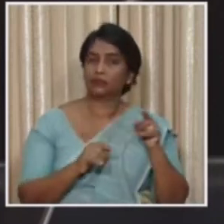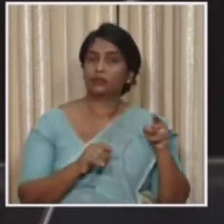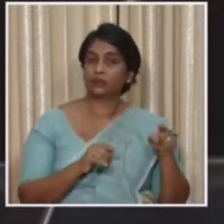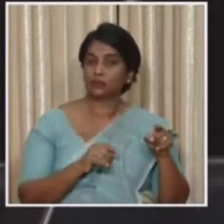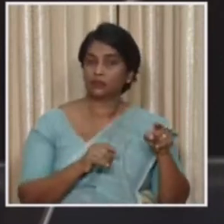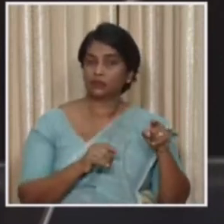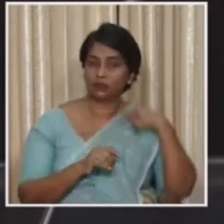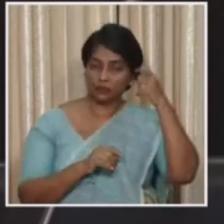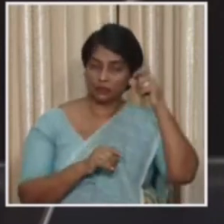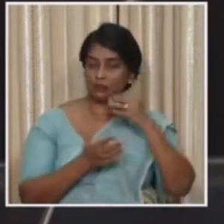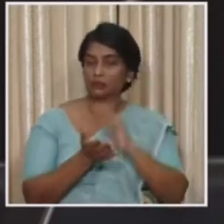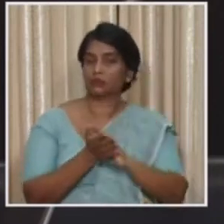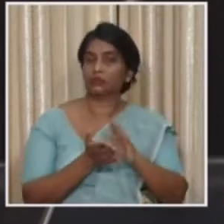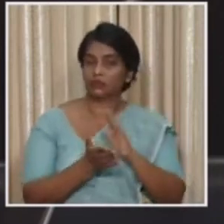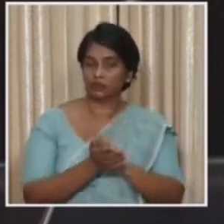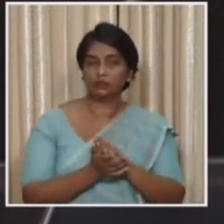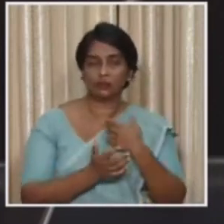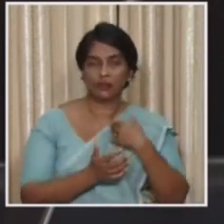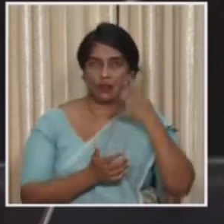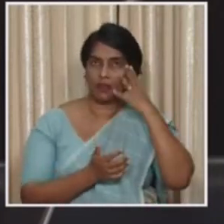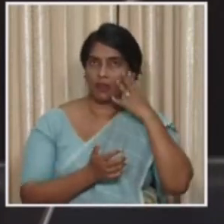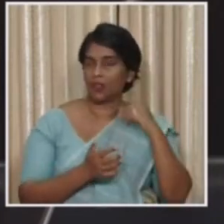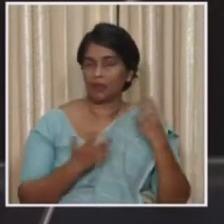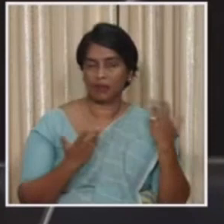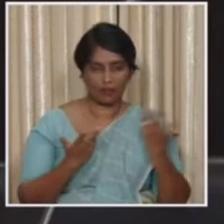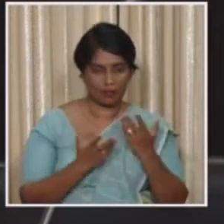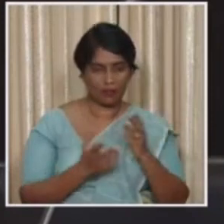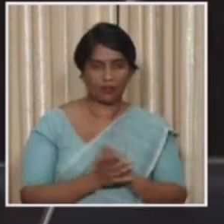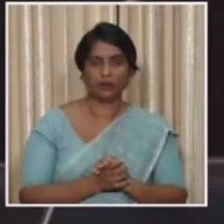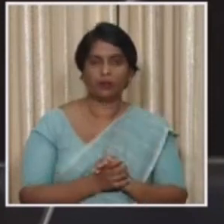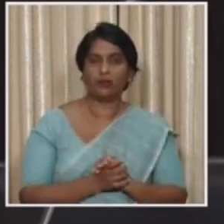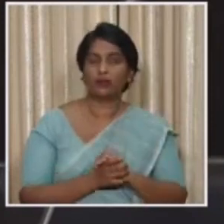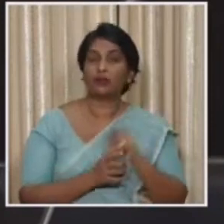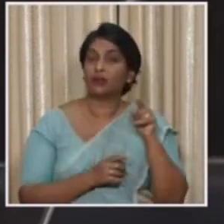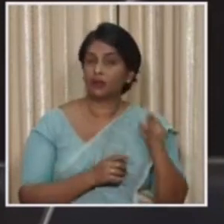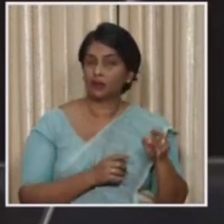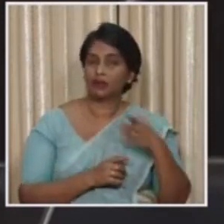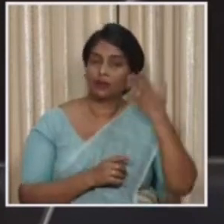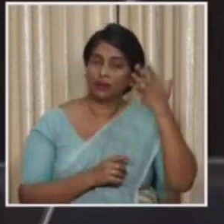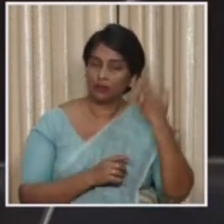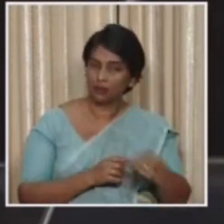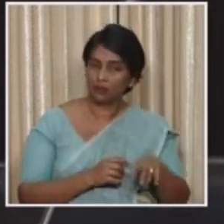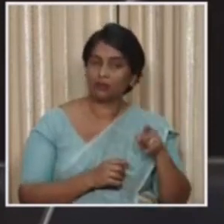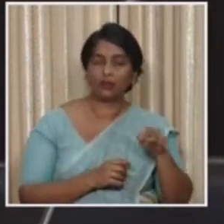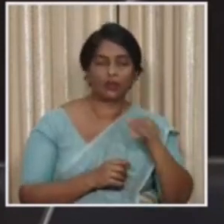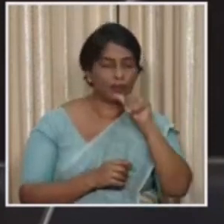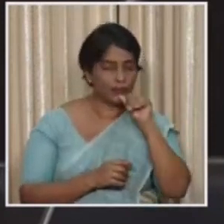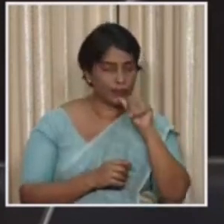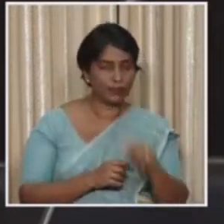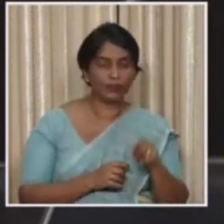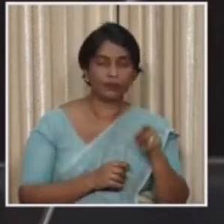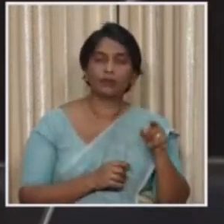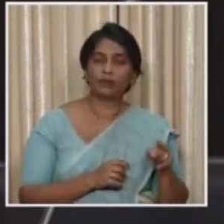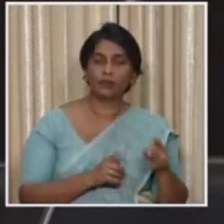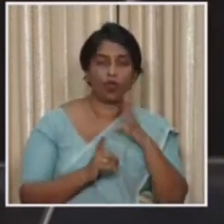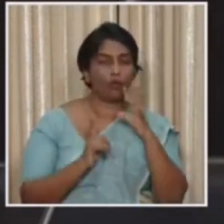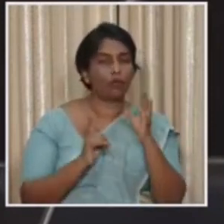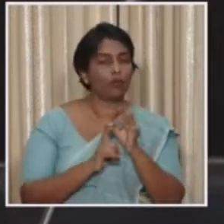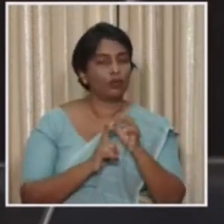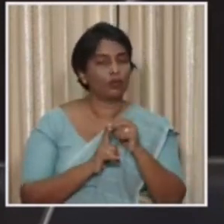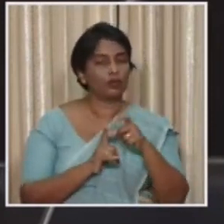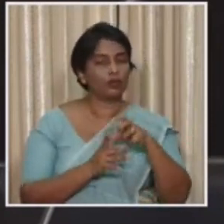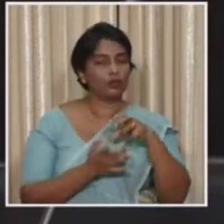அவருடைய மறைவு இந்த நாட்டுக்கு ஒரு பெரிய இழப்பாக, அதுவும் குறிப்பாக புத்தள மாவட்ட மக்களுக்கு ஒரு பெரிய இழப்பாக நாங்கள்